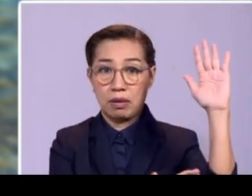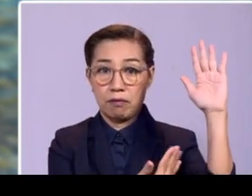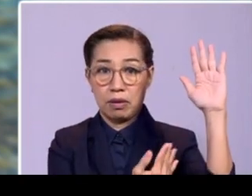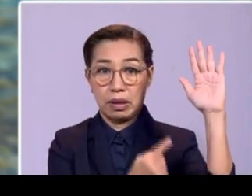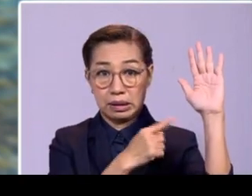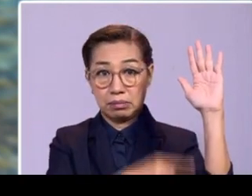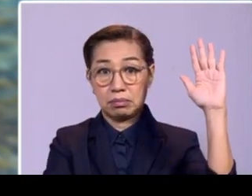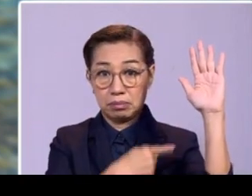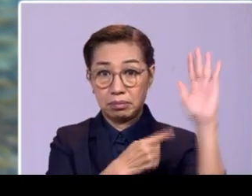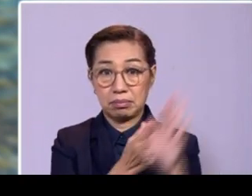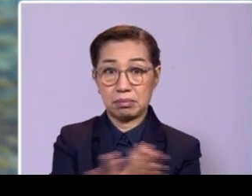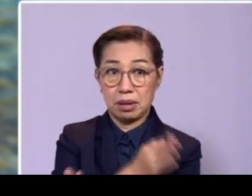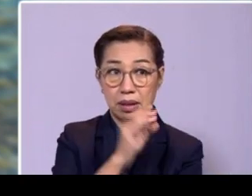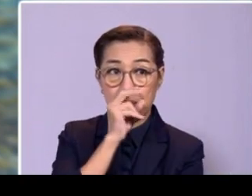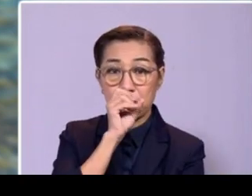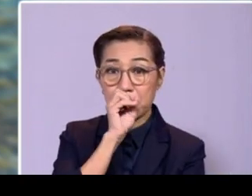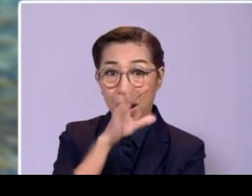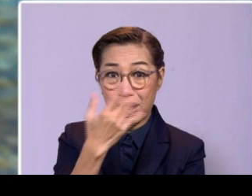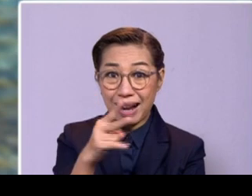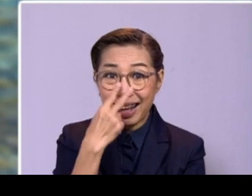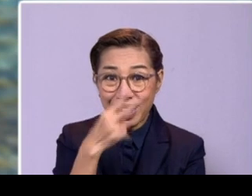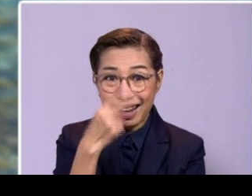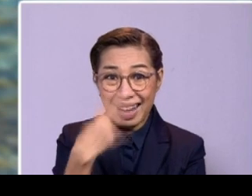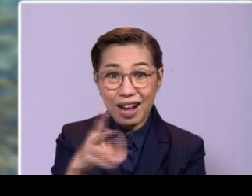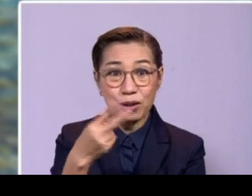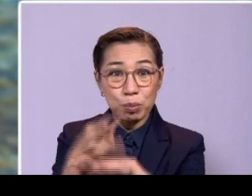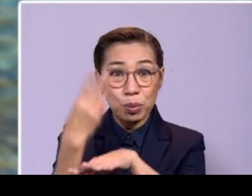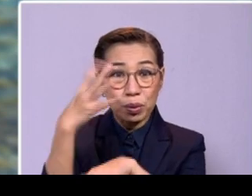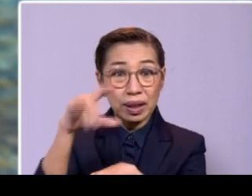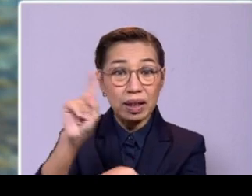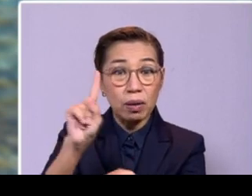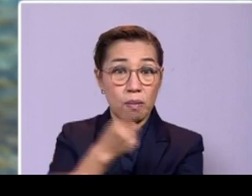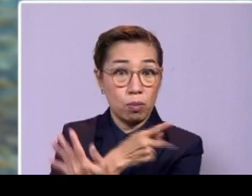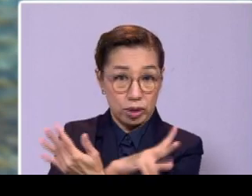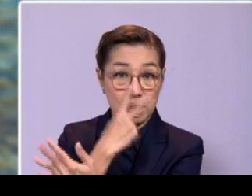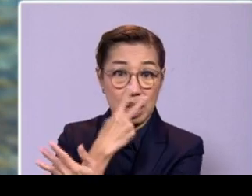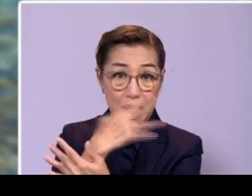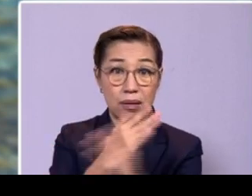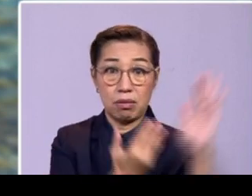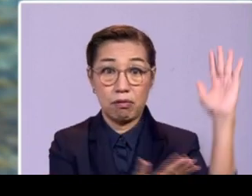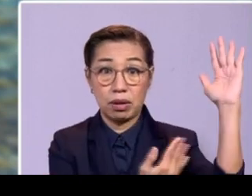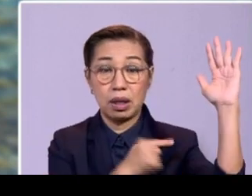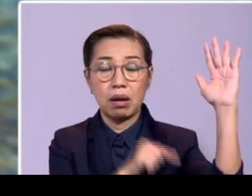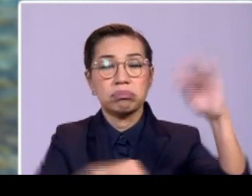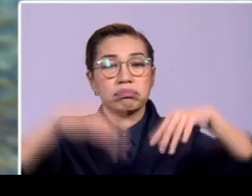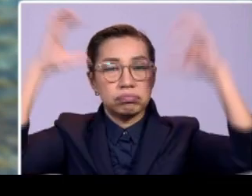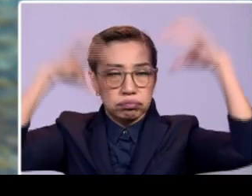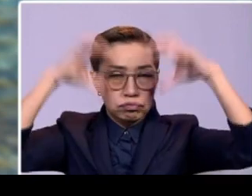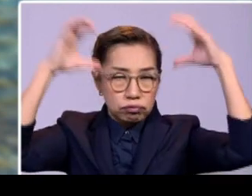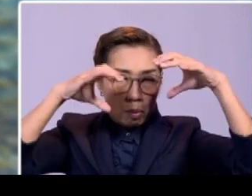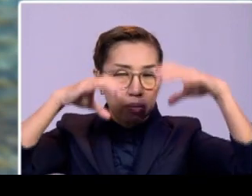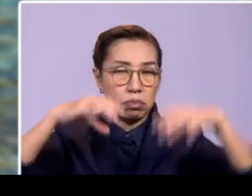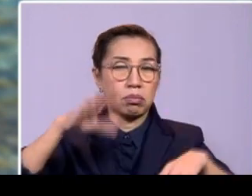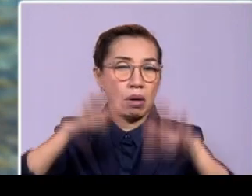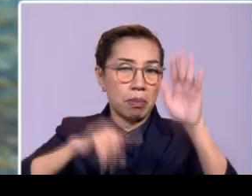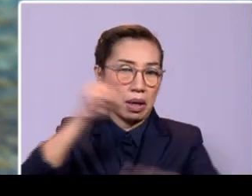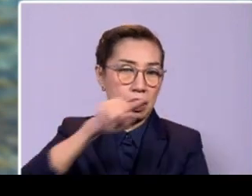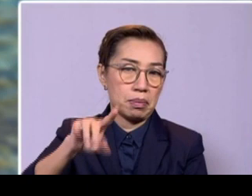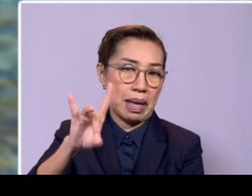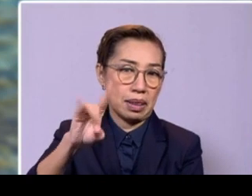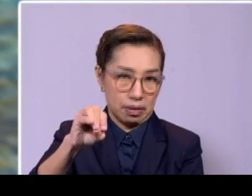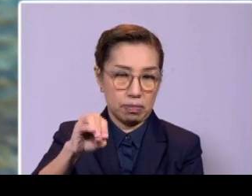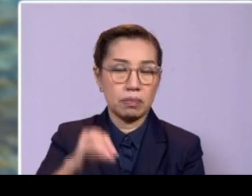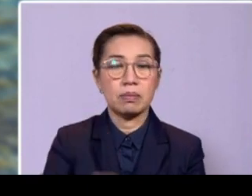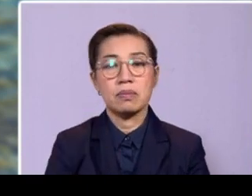ามันครับอย่างที่เราได้เห็นไปเมื่อตอนต้นรายการที่จังหวัดภูเก็ตนะครับวันนี้มีโอกาสเจอฝนตกหนักถึงหนักมาก 180% ยังไง